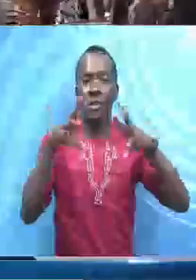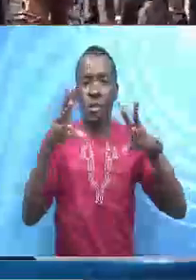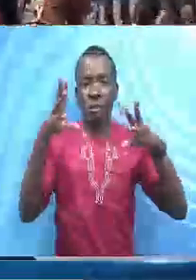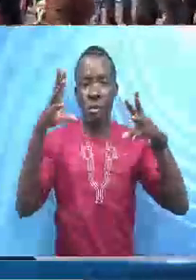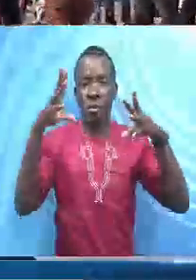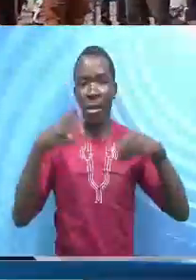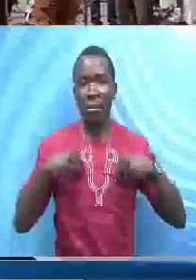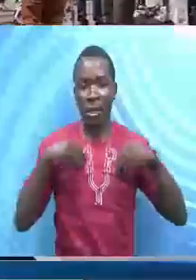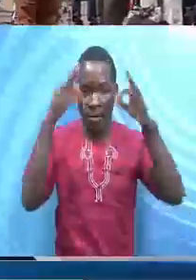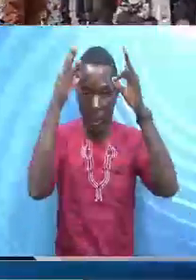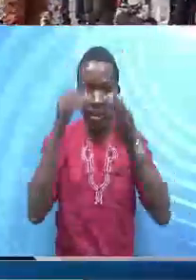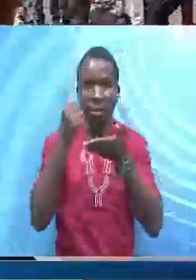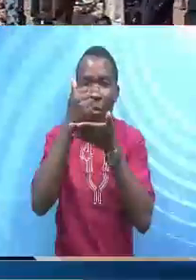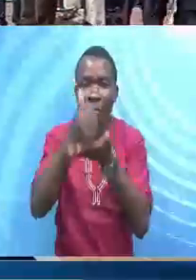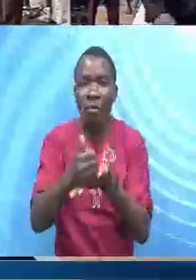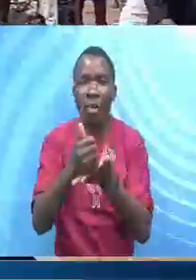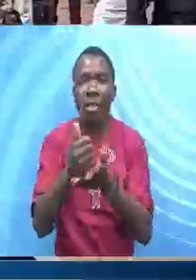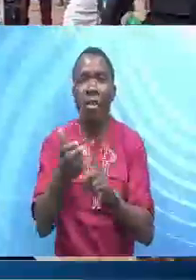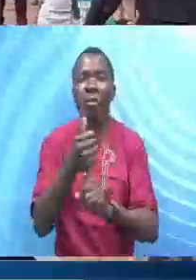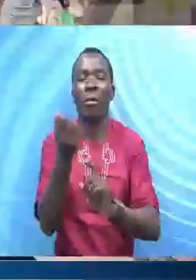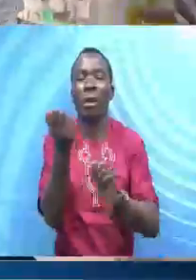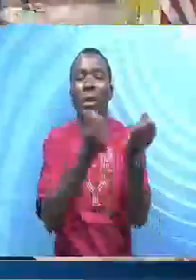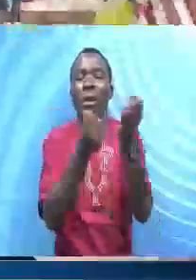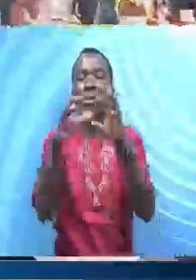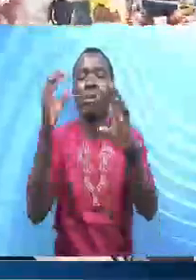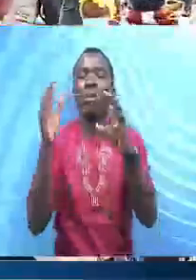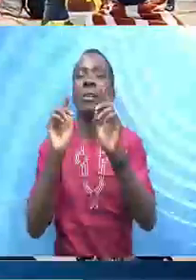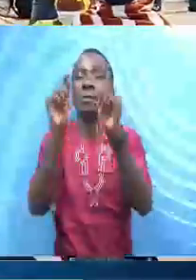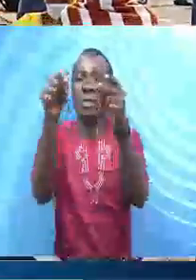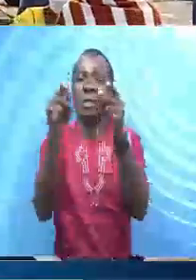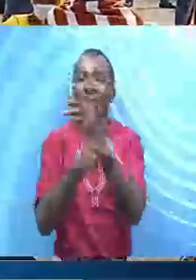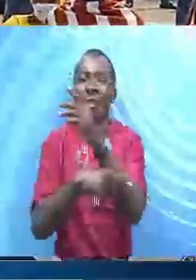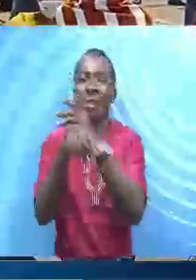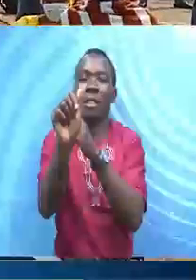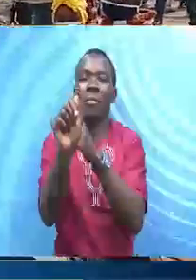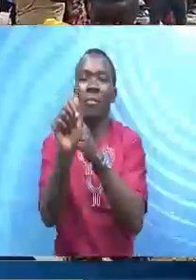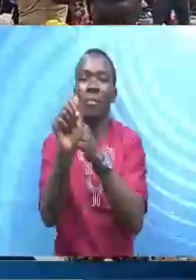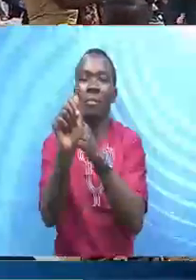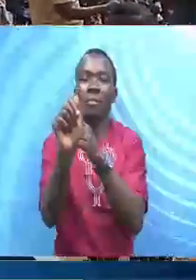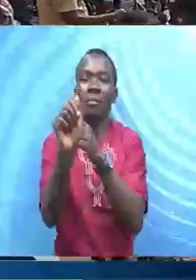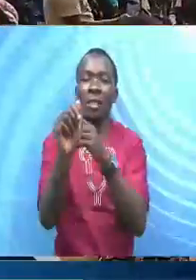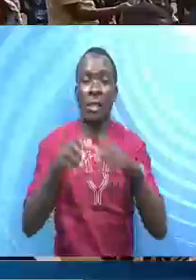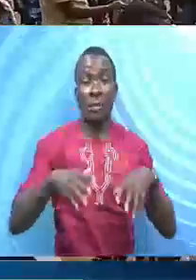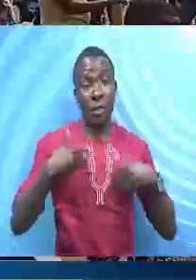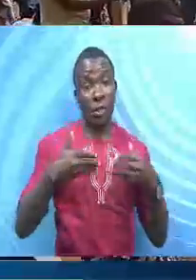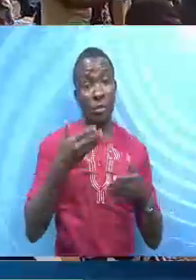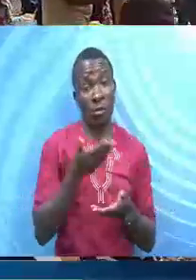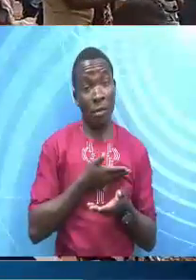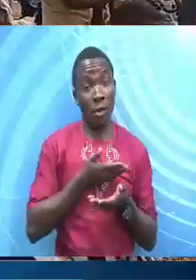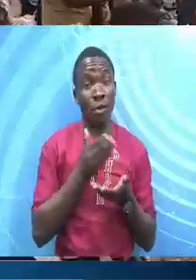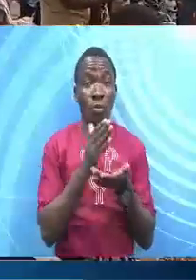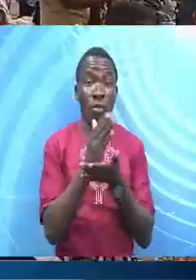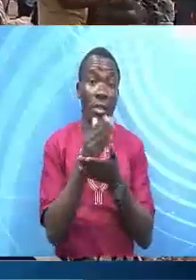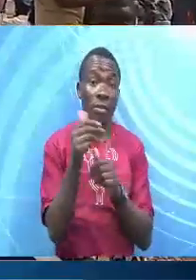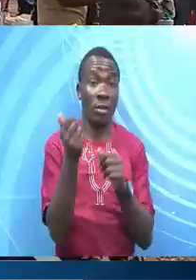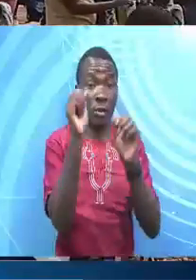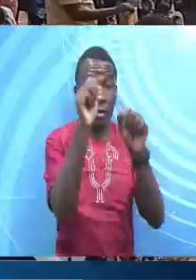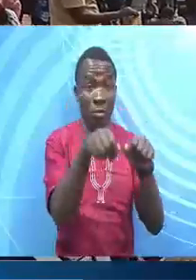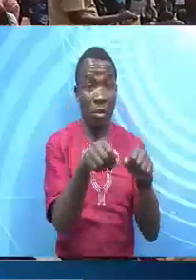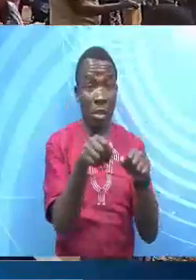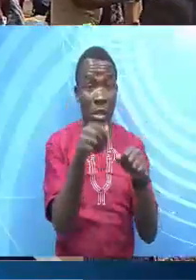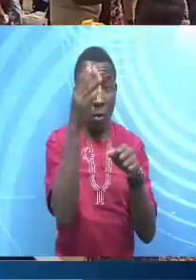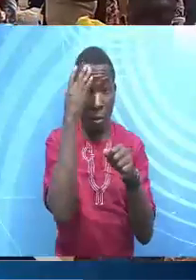kubafasha kubona imodoka ziberekeza mu ntara bagiyemo. Ibyishimo twagize kuko n'ubundi byanga byakunda kuko twari turi mu